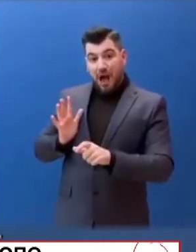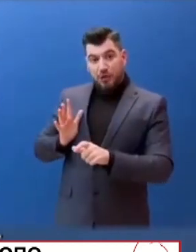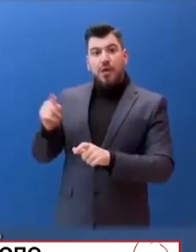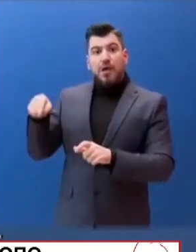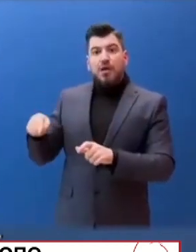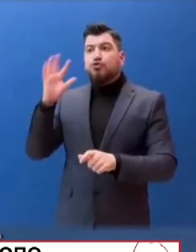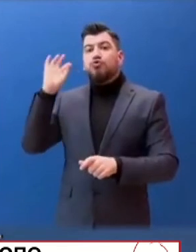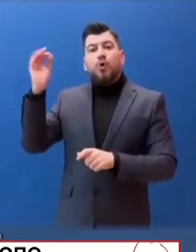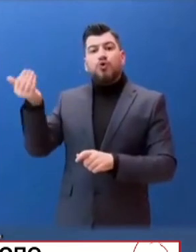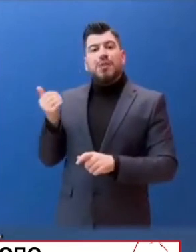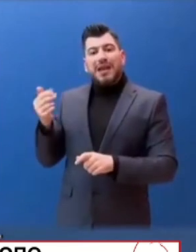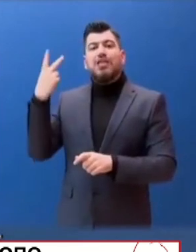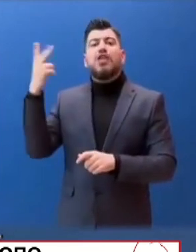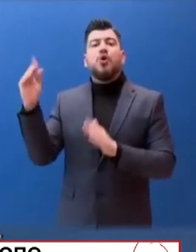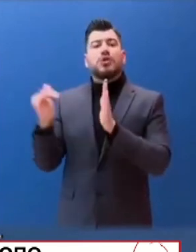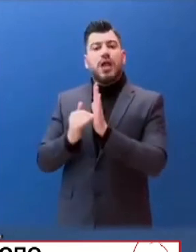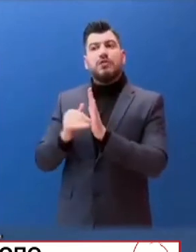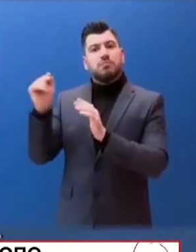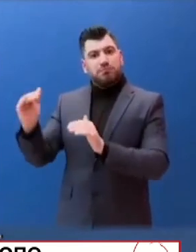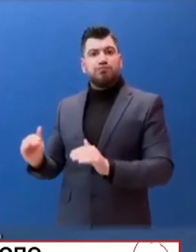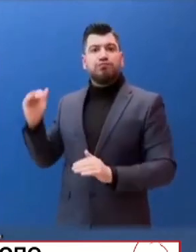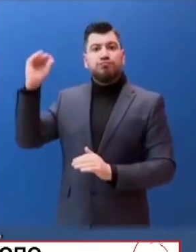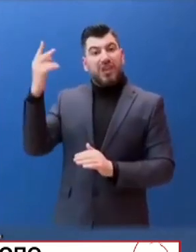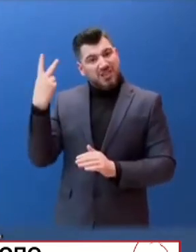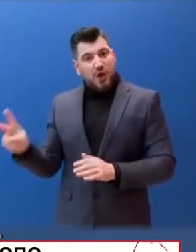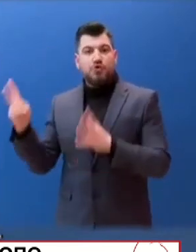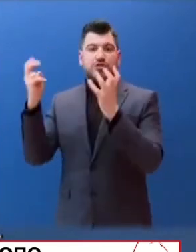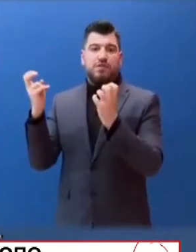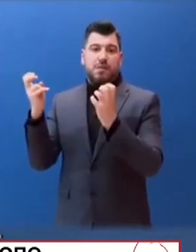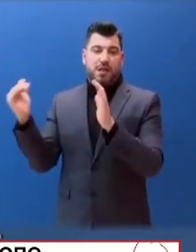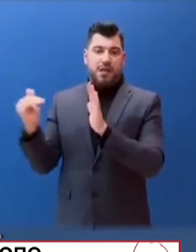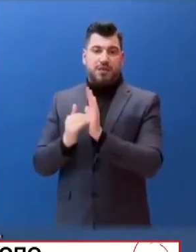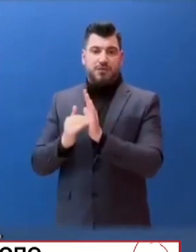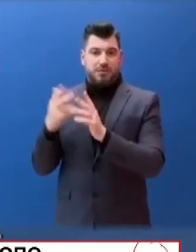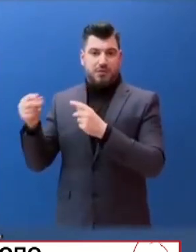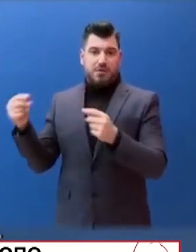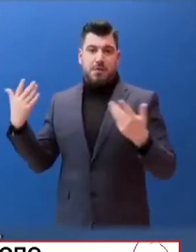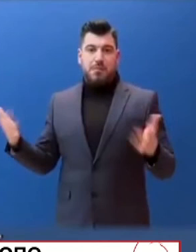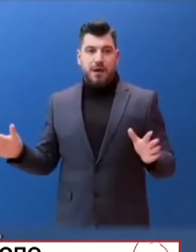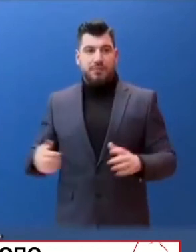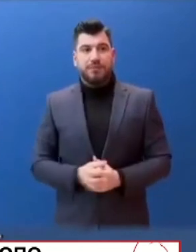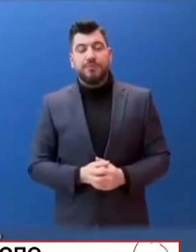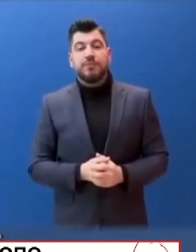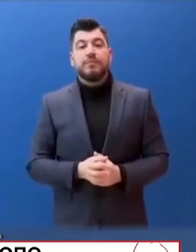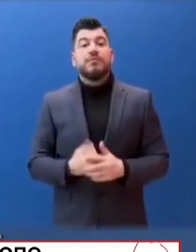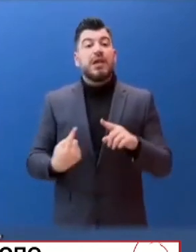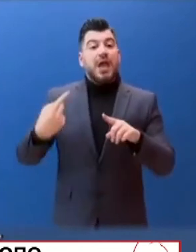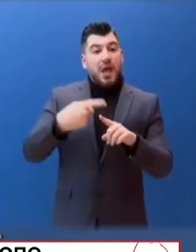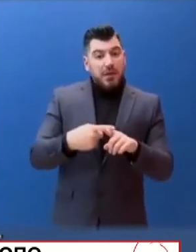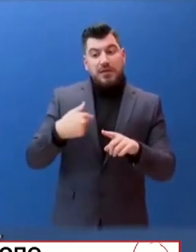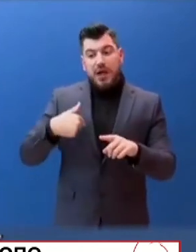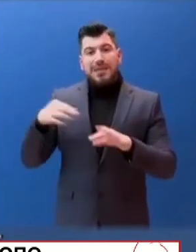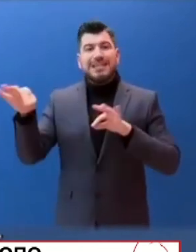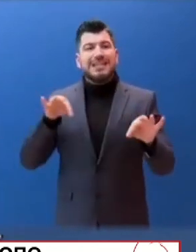στόχο των 200.000 που είχε προγραμματιστεί για τον Ιανουάριο. Επιπλέον, ακολουθούμε με συνέπεια την